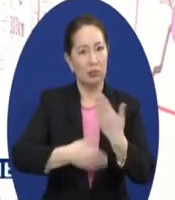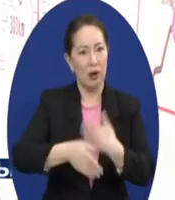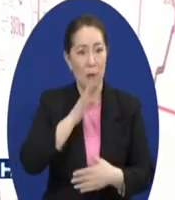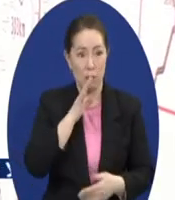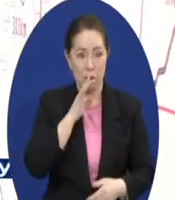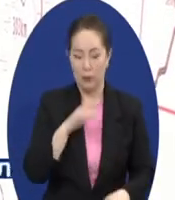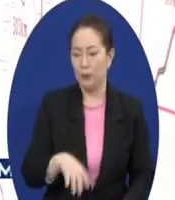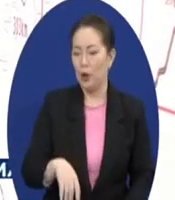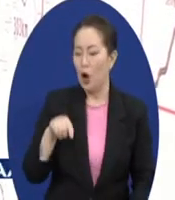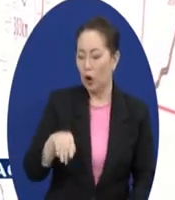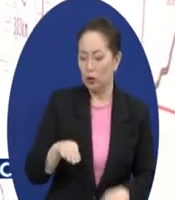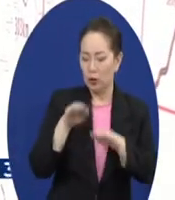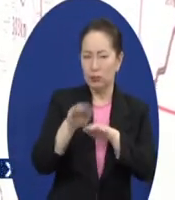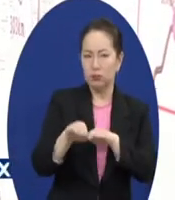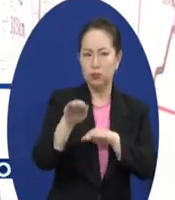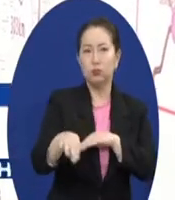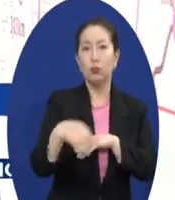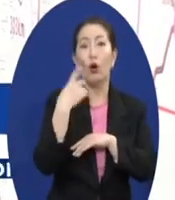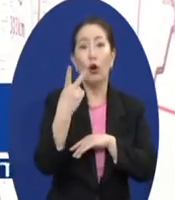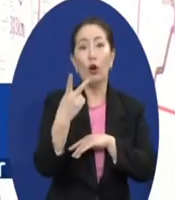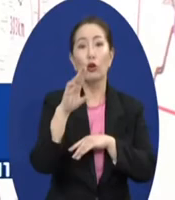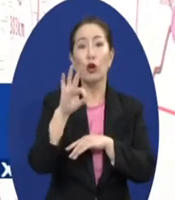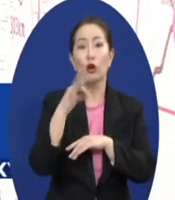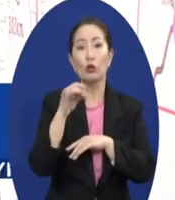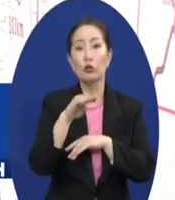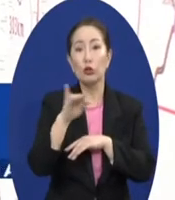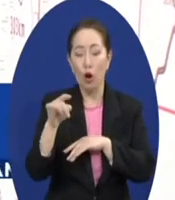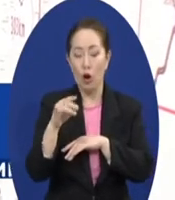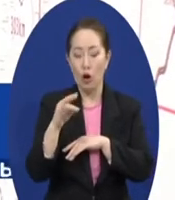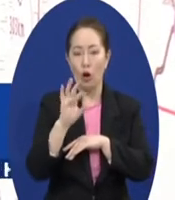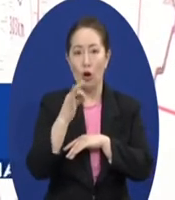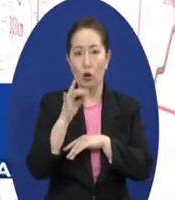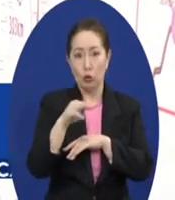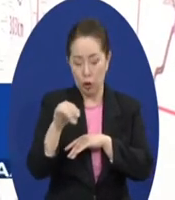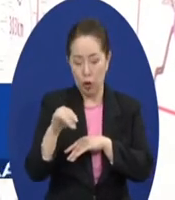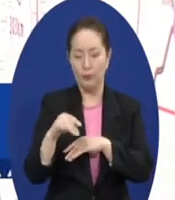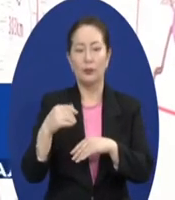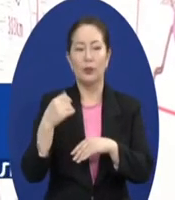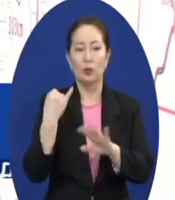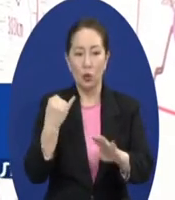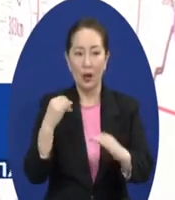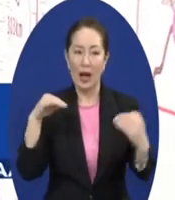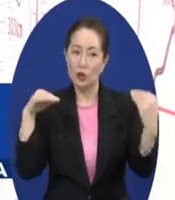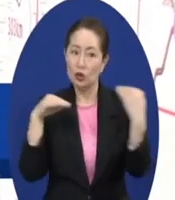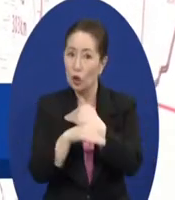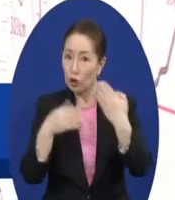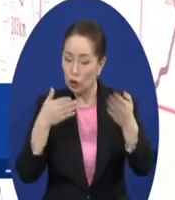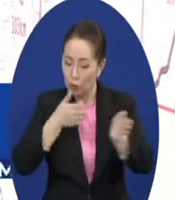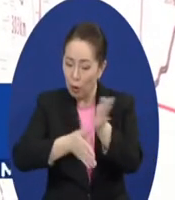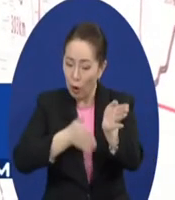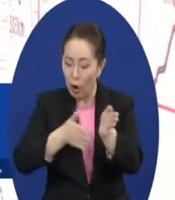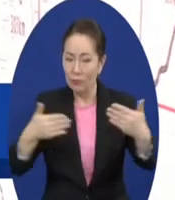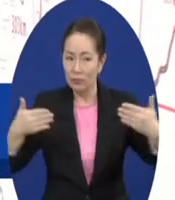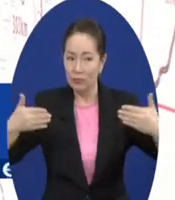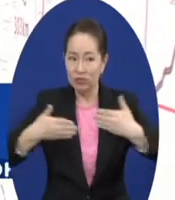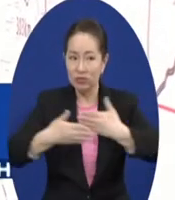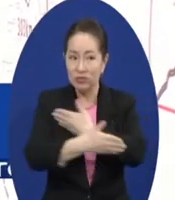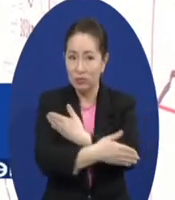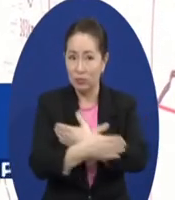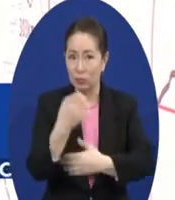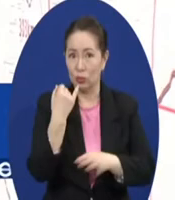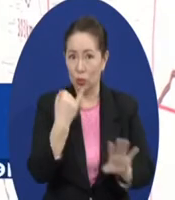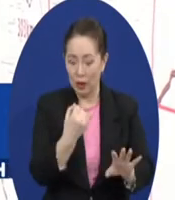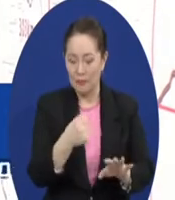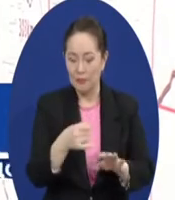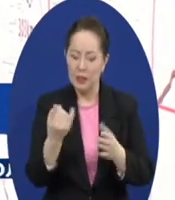Хоёр өртөө 6 зэрэглэгтөө тэгээд 3 дугаар зэрэглэлийн уулзвартай одоо ийм байдлаар үл төмөр замыг бол одоо барьж явуулахар бол зураг